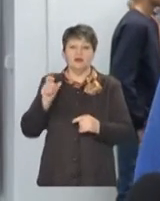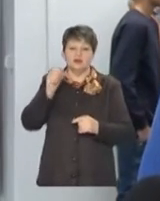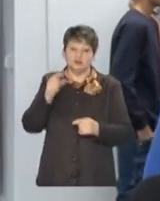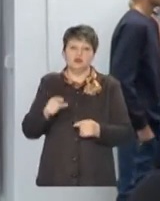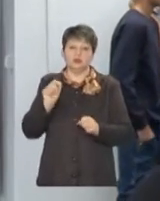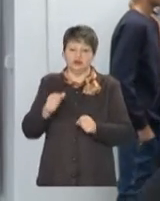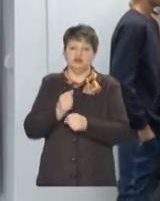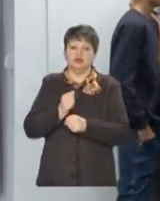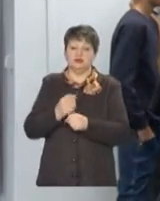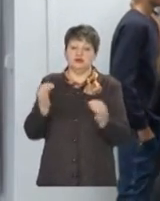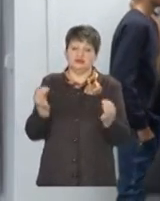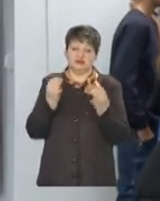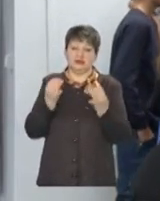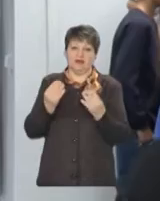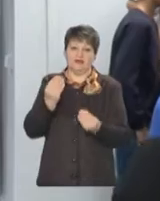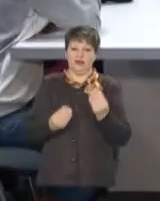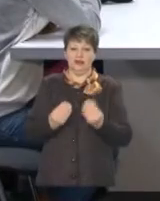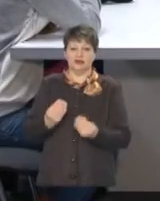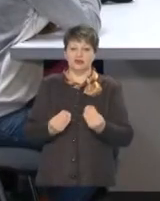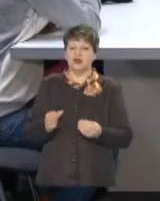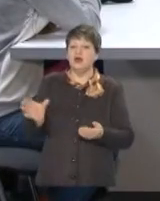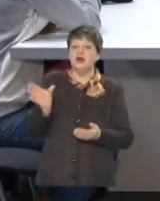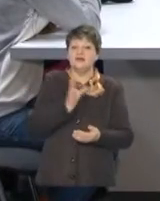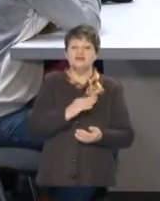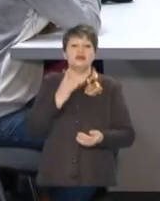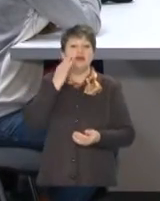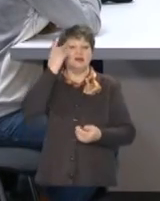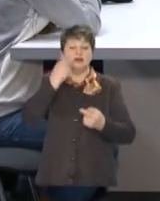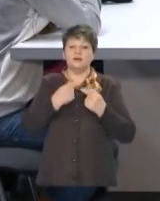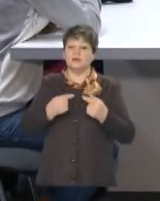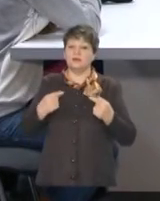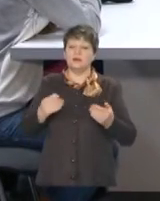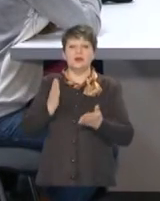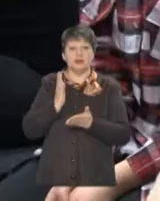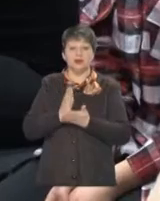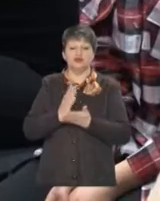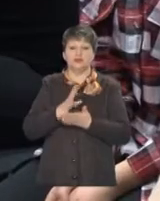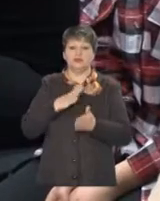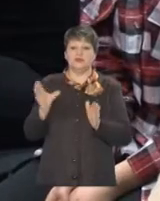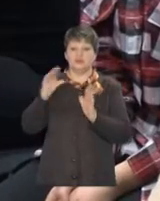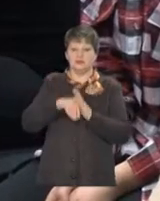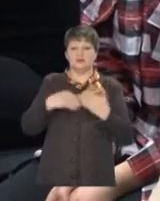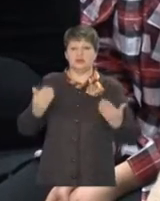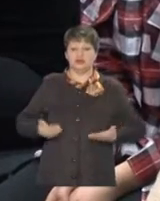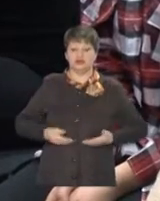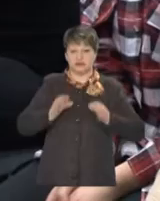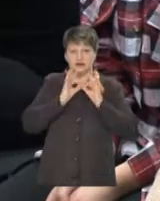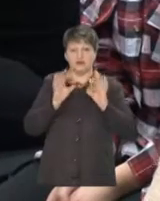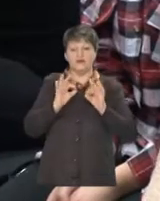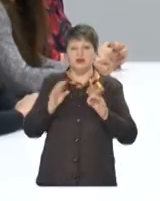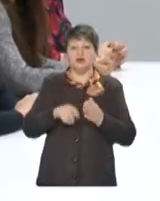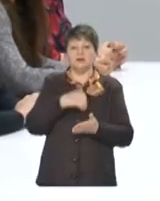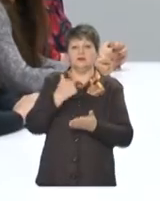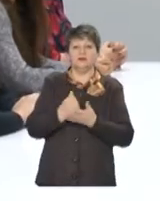з бутилок можна буде цікаві зробити іграшки. Усі ідеї цікаві, різноманітні та мають шанс бути втіленими в життя, розповідає